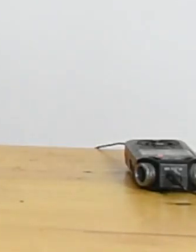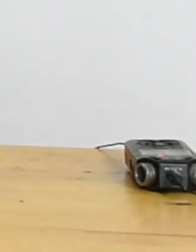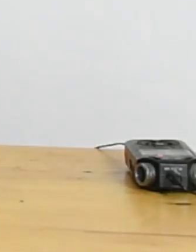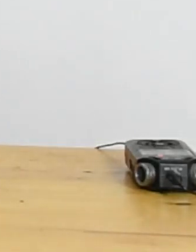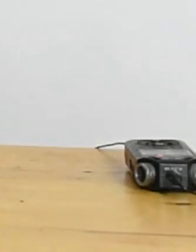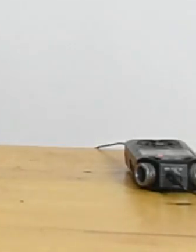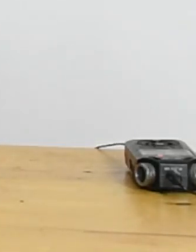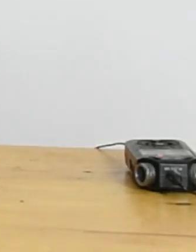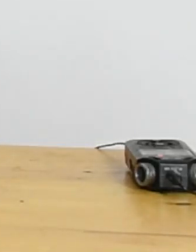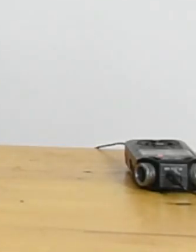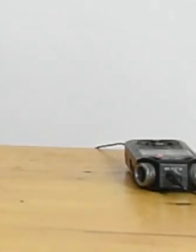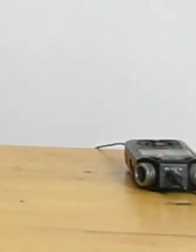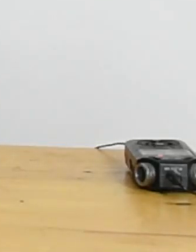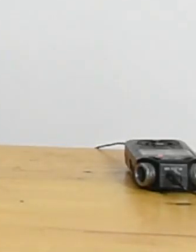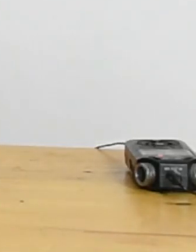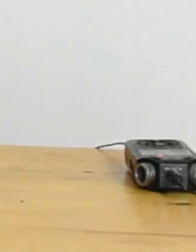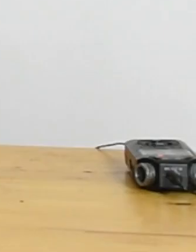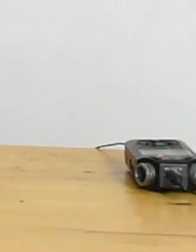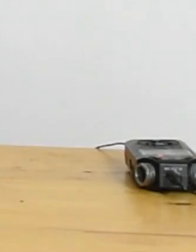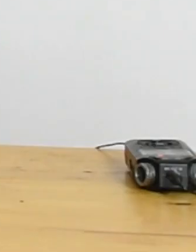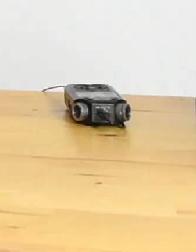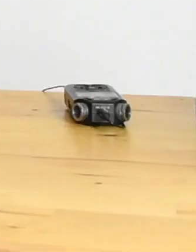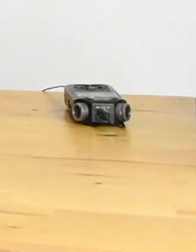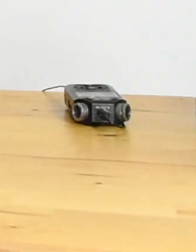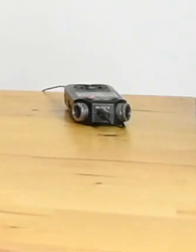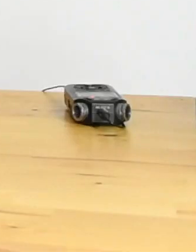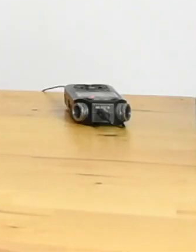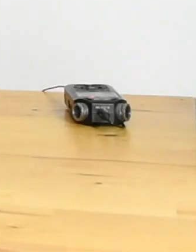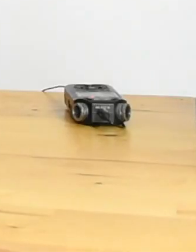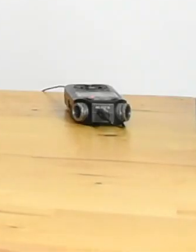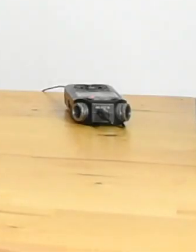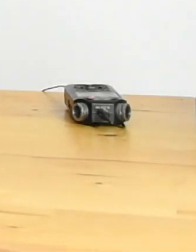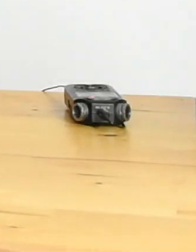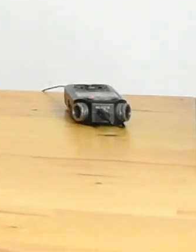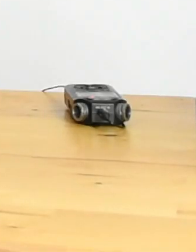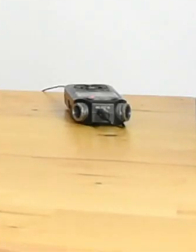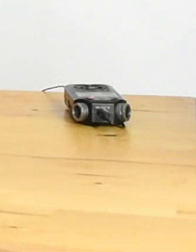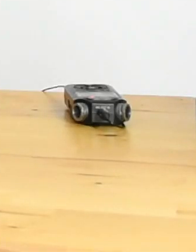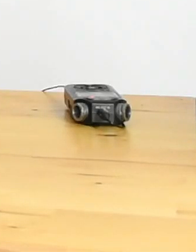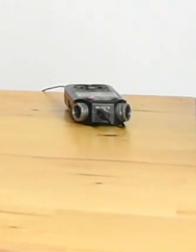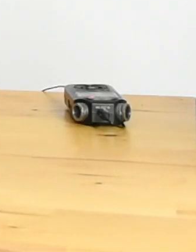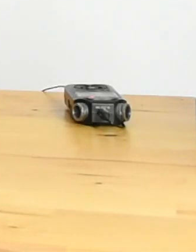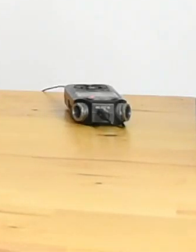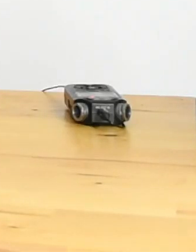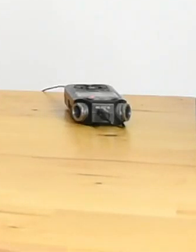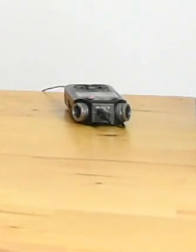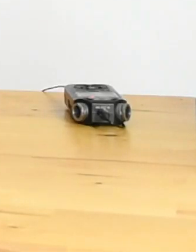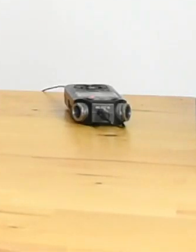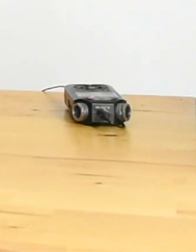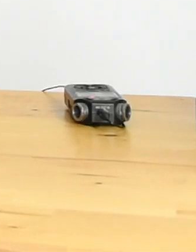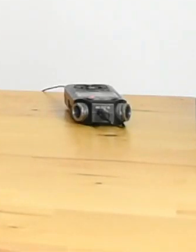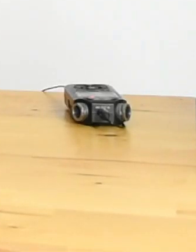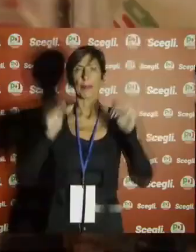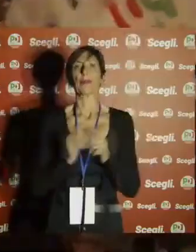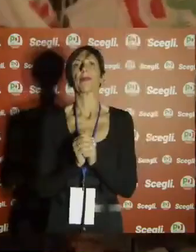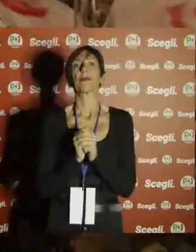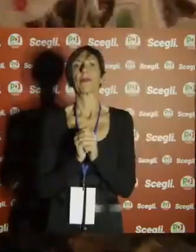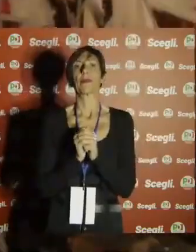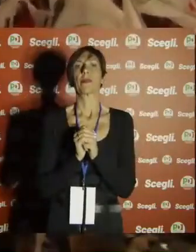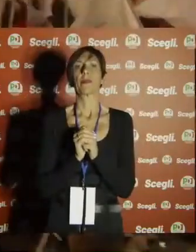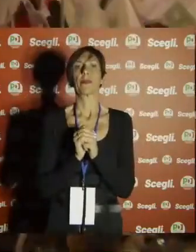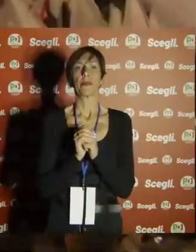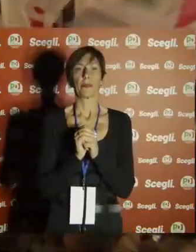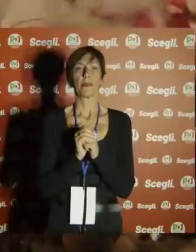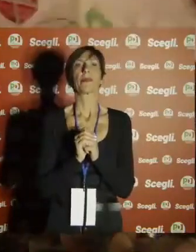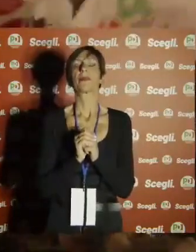enorme, italiano, ponte, sostanzialmente sterilizzato. Ora il PD? Il PD